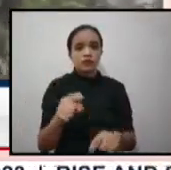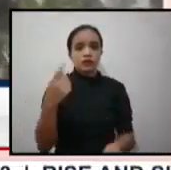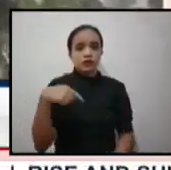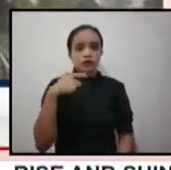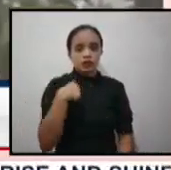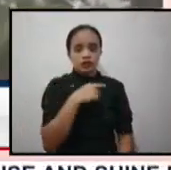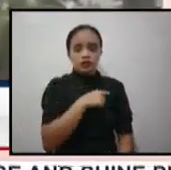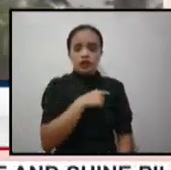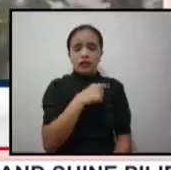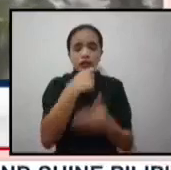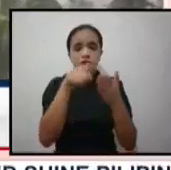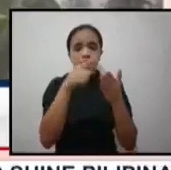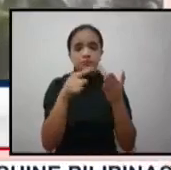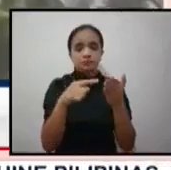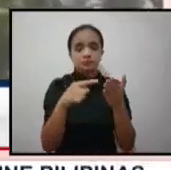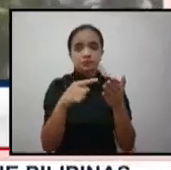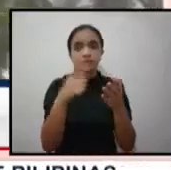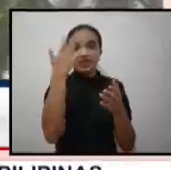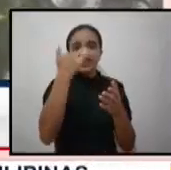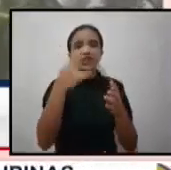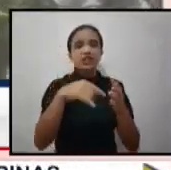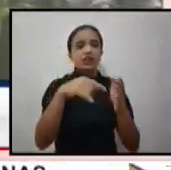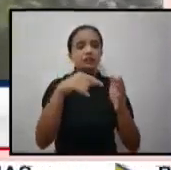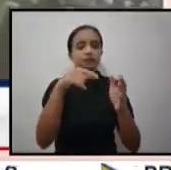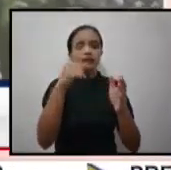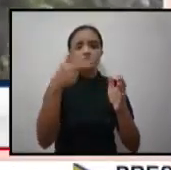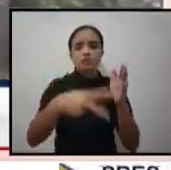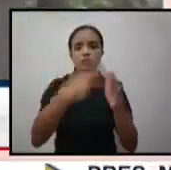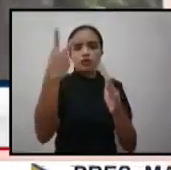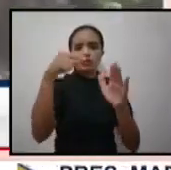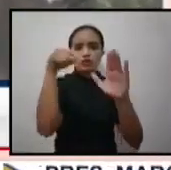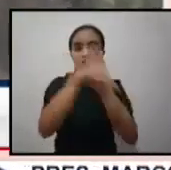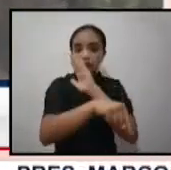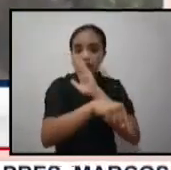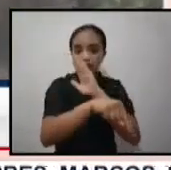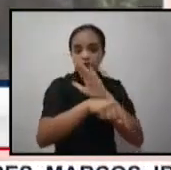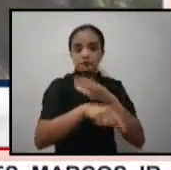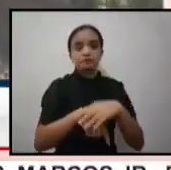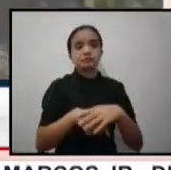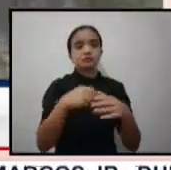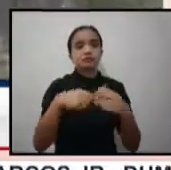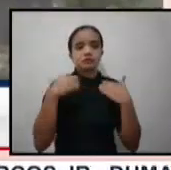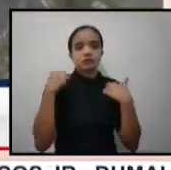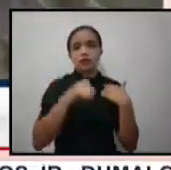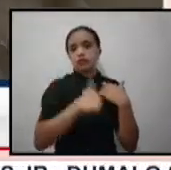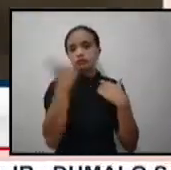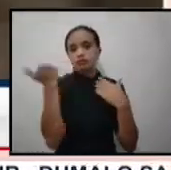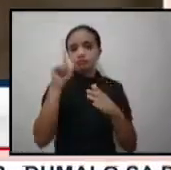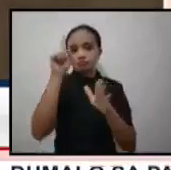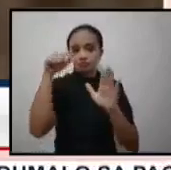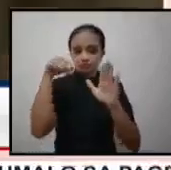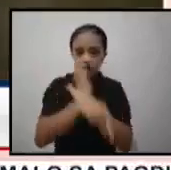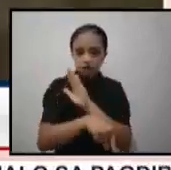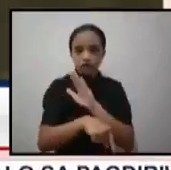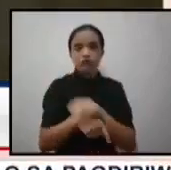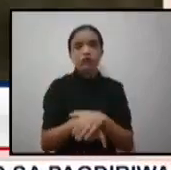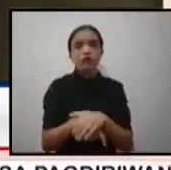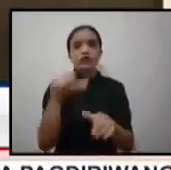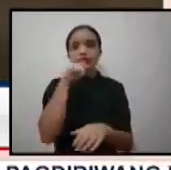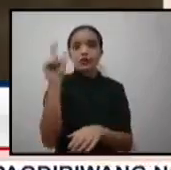case. And at the same time, meron siyang ano din, frustrated murder. And maliban doon sa ano sir, sa warrant of arrest, meron ding